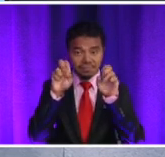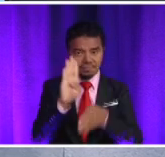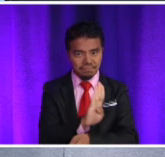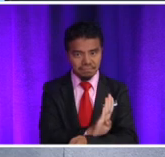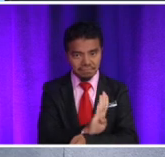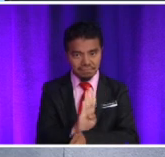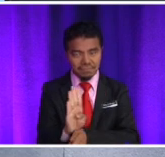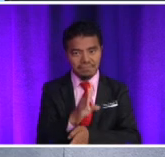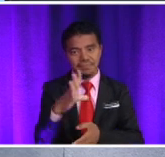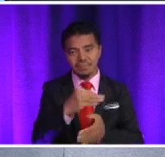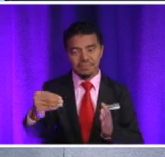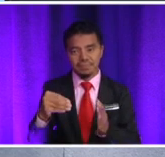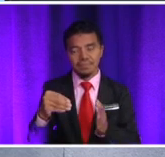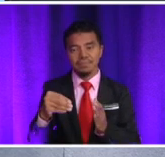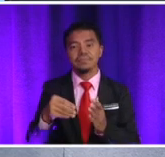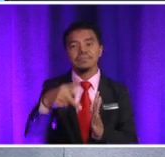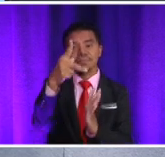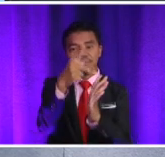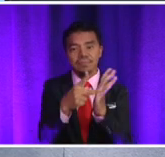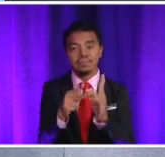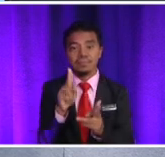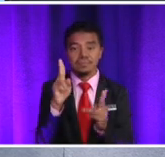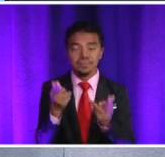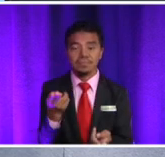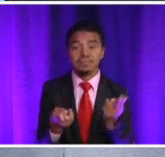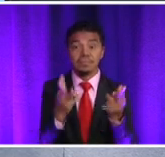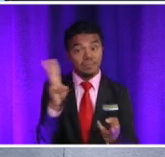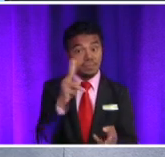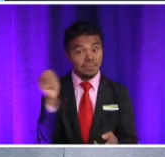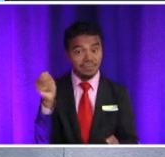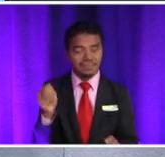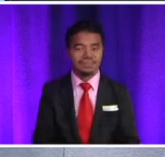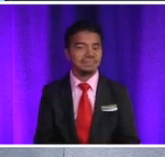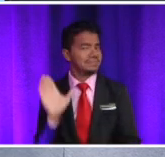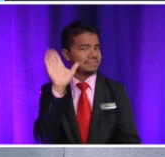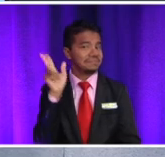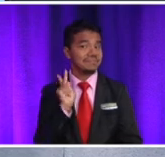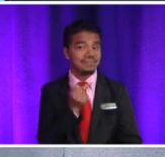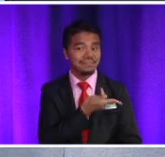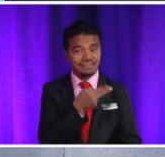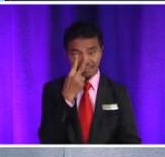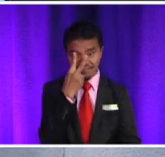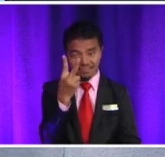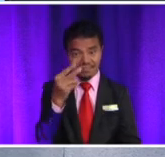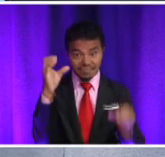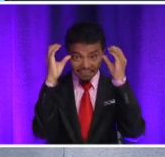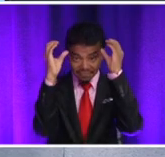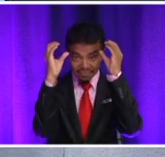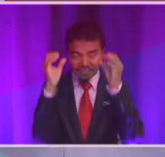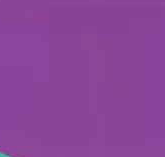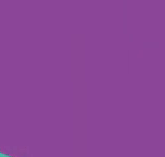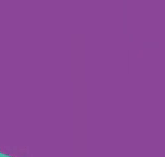keusahawanan satu tajuk ya cukup menarik tetapi sebelum itu cium kita perkenalan dengan guru penyampai untuk hari ini